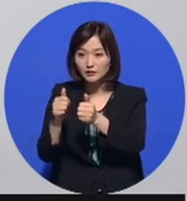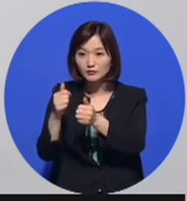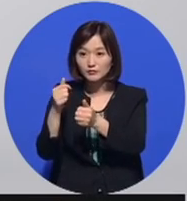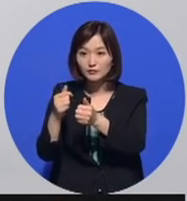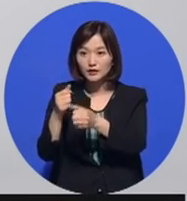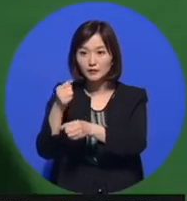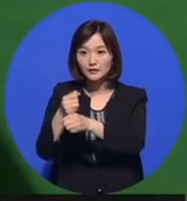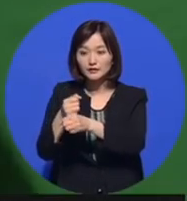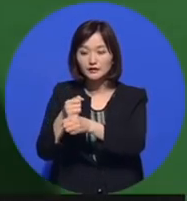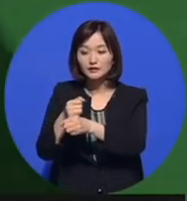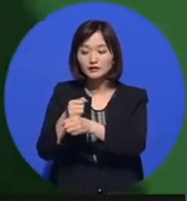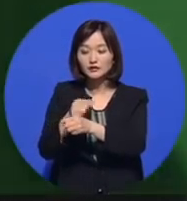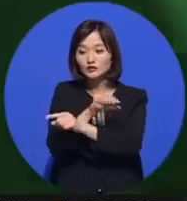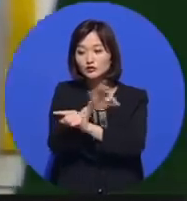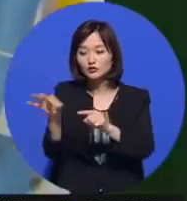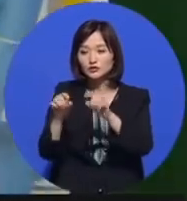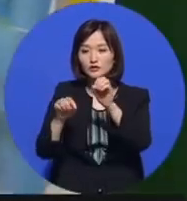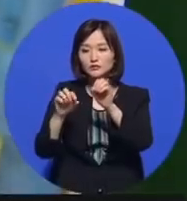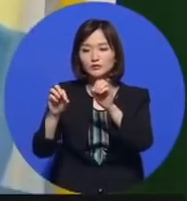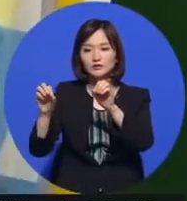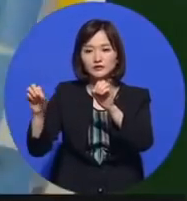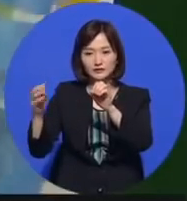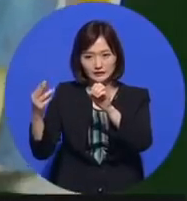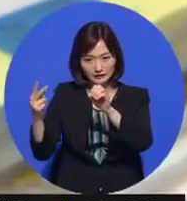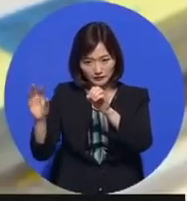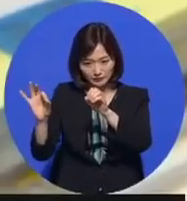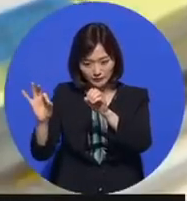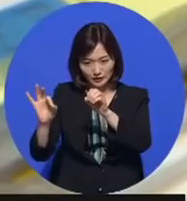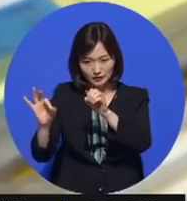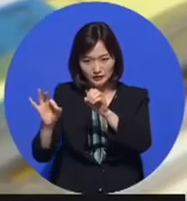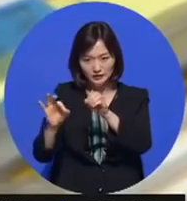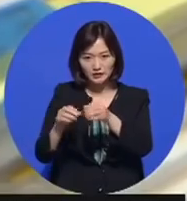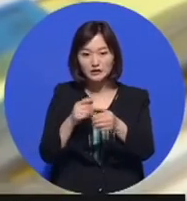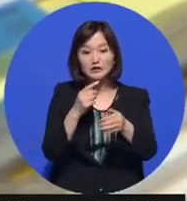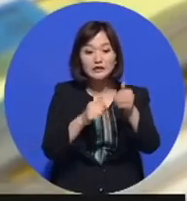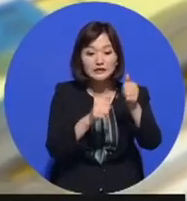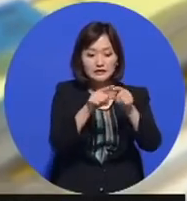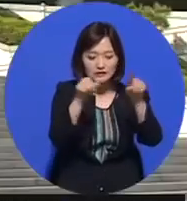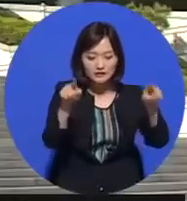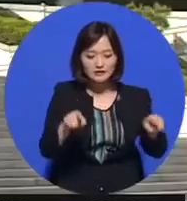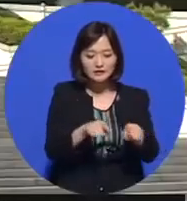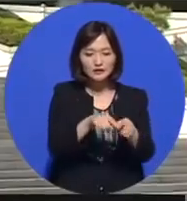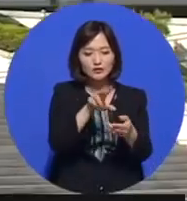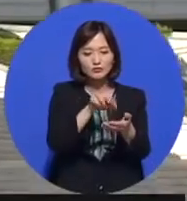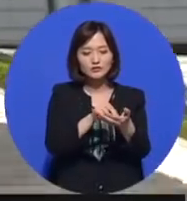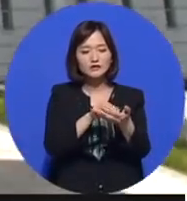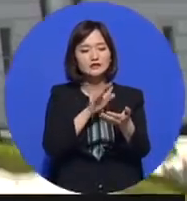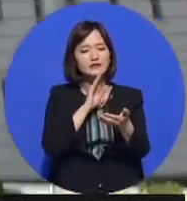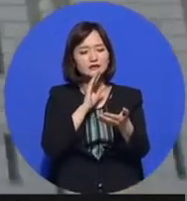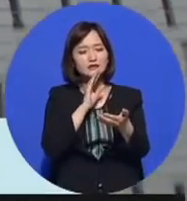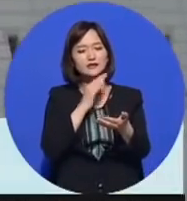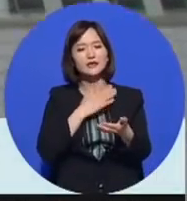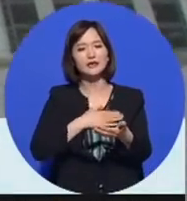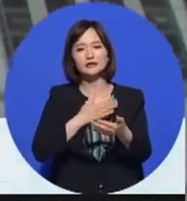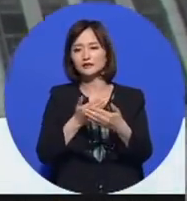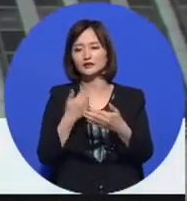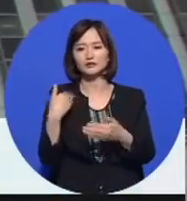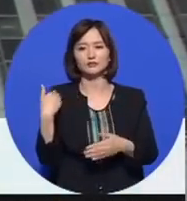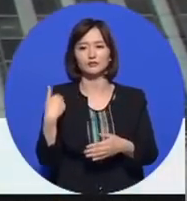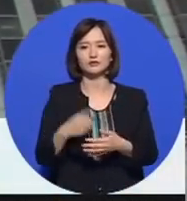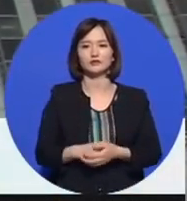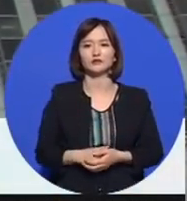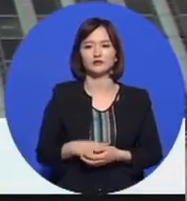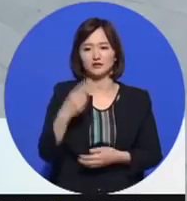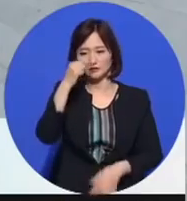0.00024%가 나왔습니다. 시험 문제의 답을 미리 알지 않고선 발생하기 어려운 일이라는 겁니다. 이처럼 검찰이 확률로 쌍둥이 자매